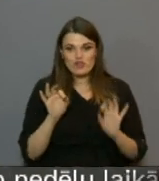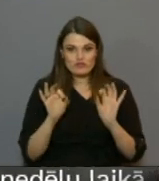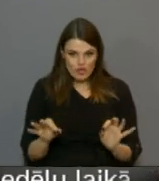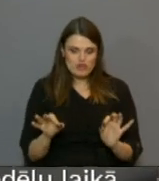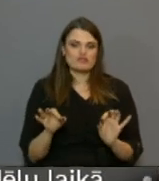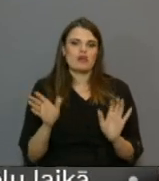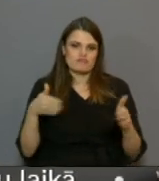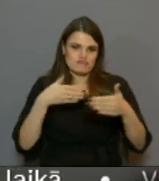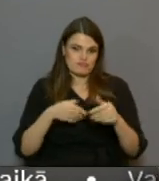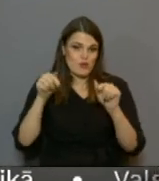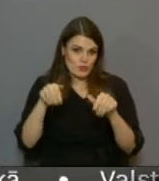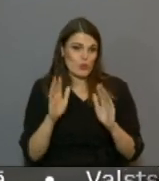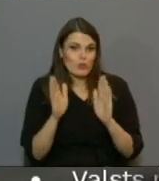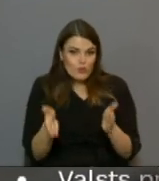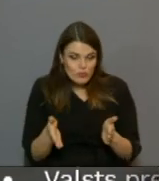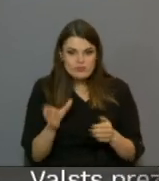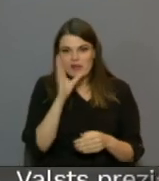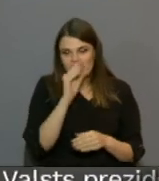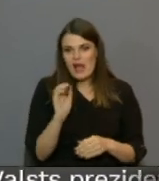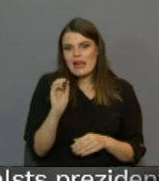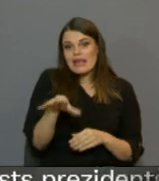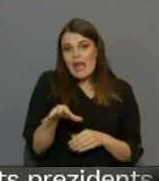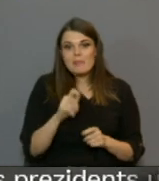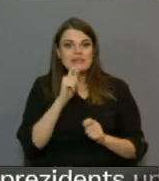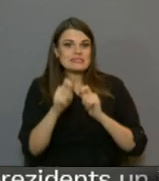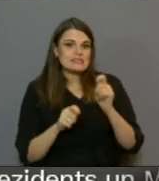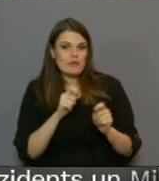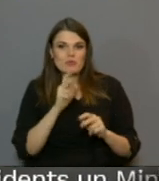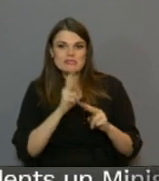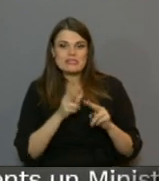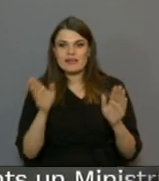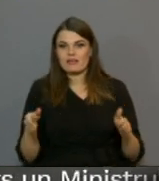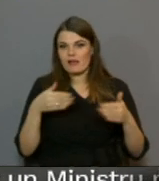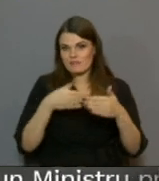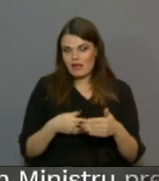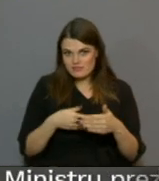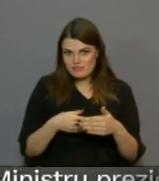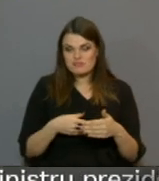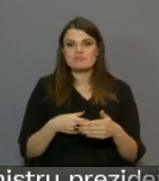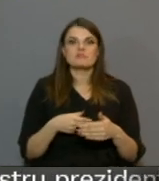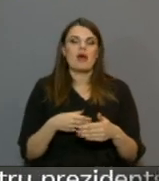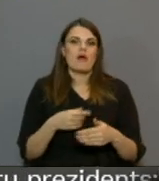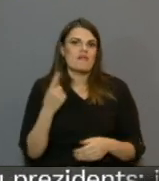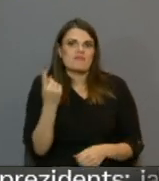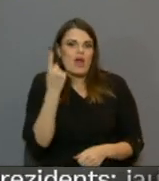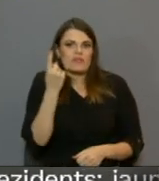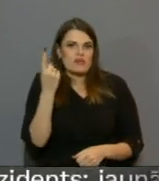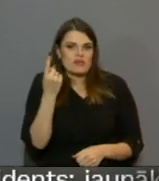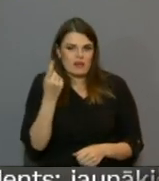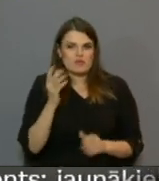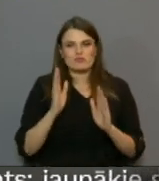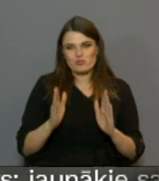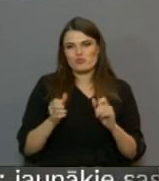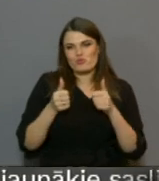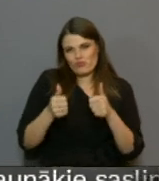būs. Jūs varēsiet arī iemest savu ziedojumu stikla studijas ziedojumu kastē. Nu, vienīgais būtu